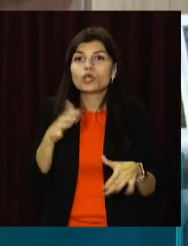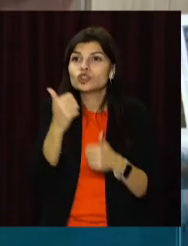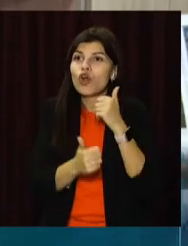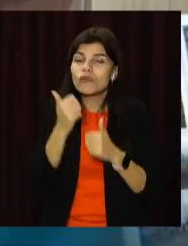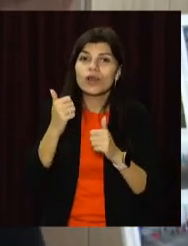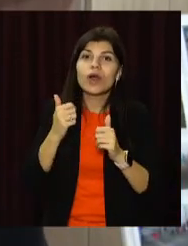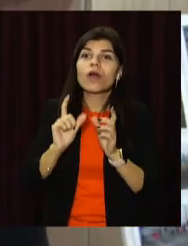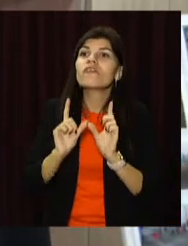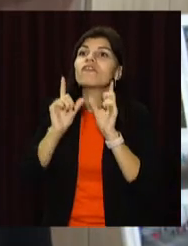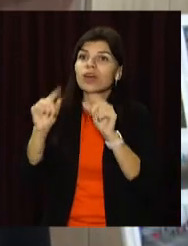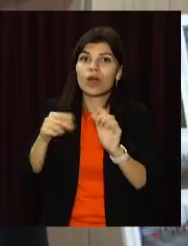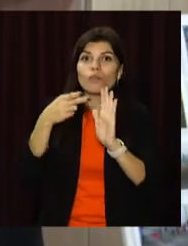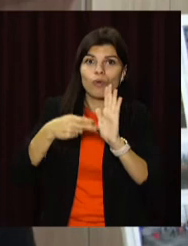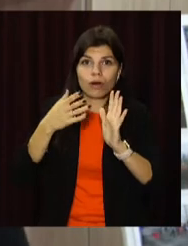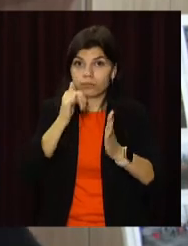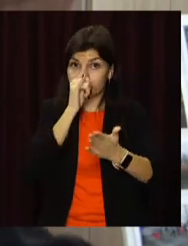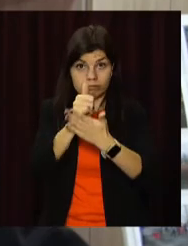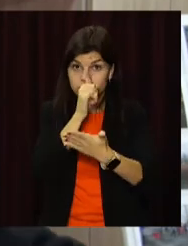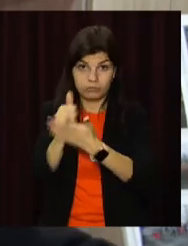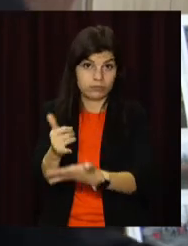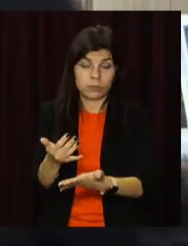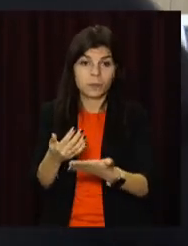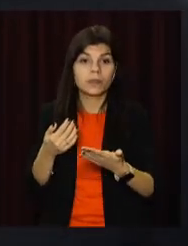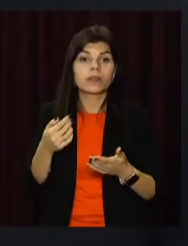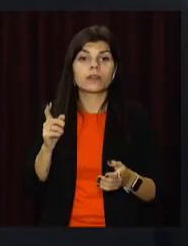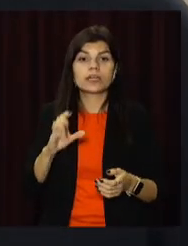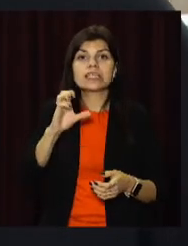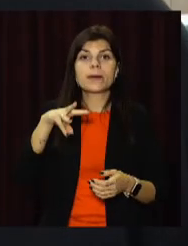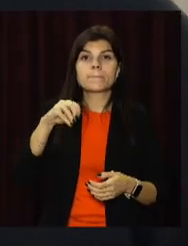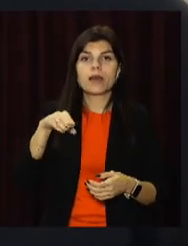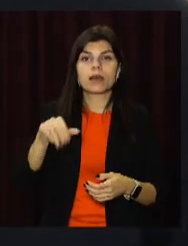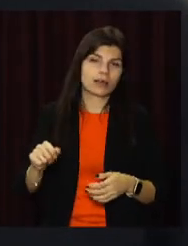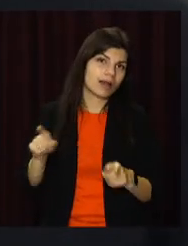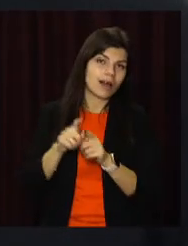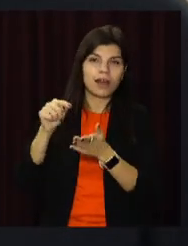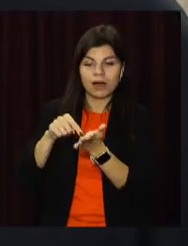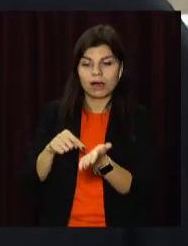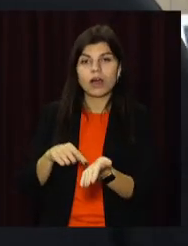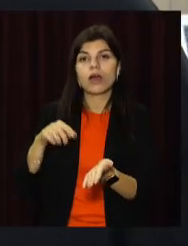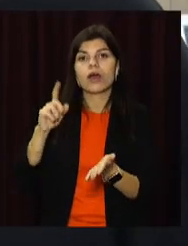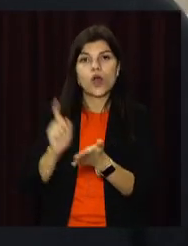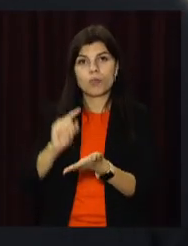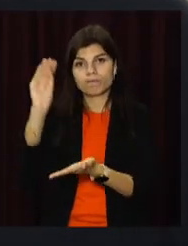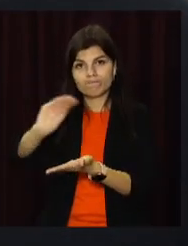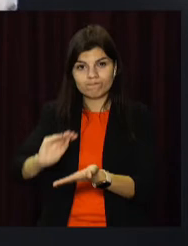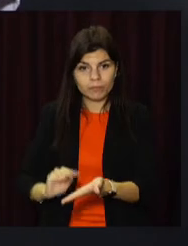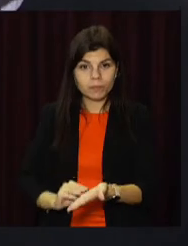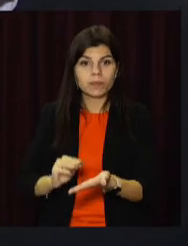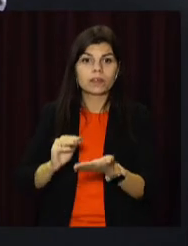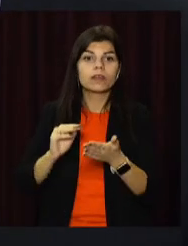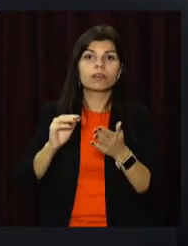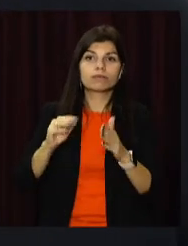соревнования даже выехать нельзя. Кроме того, составляя смету на будущее, это обязательно к смете надо приложить ПЛР-тест